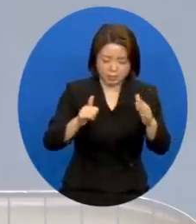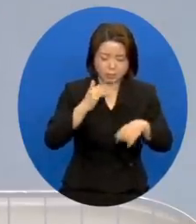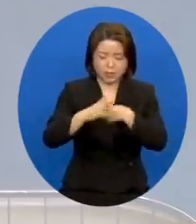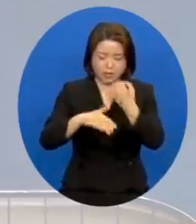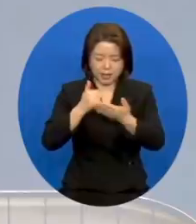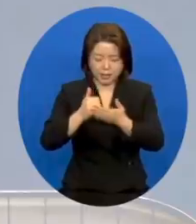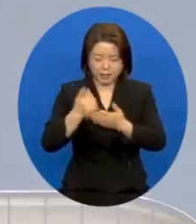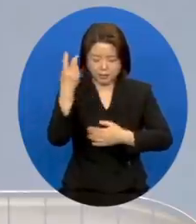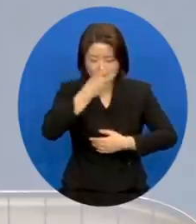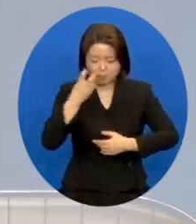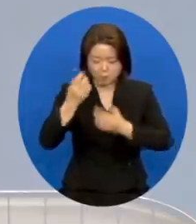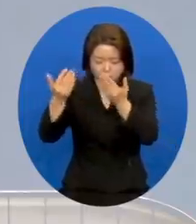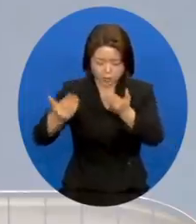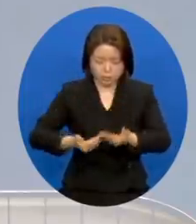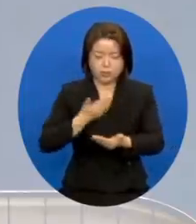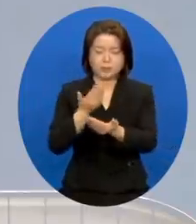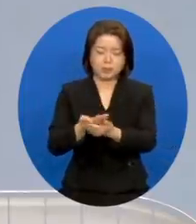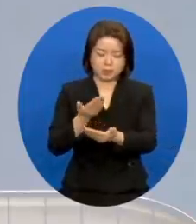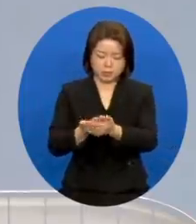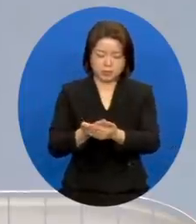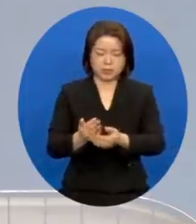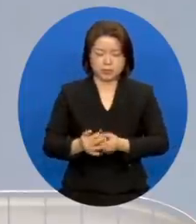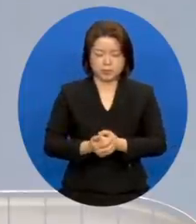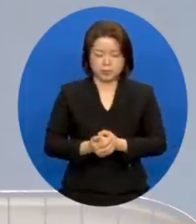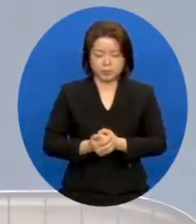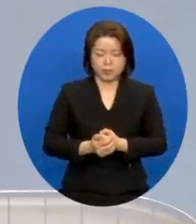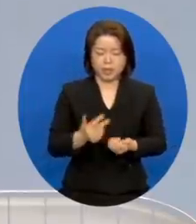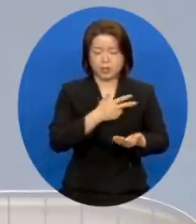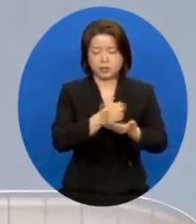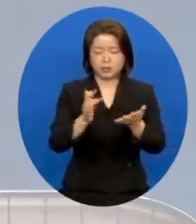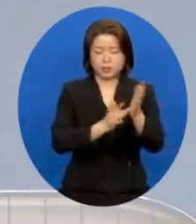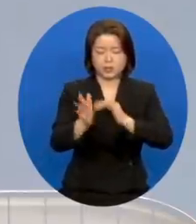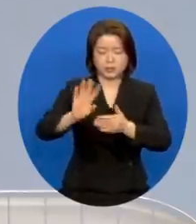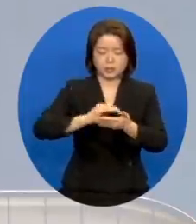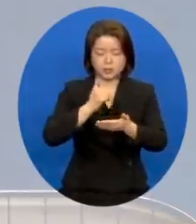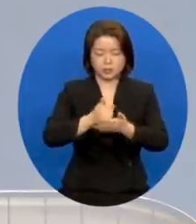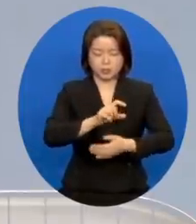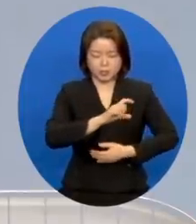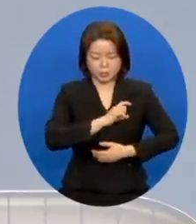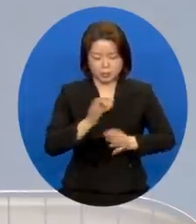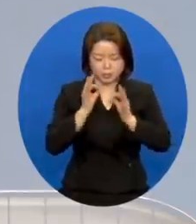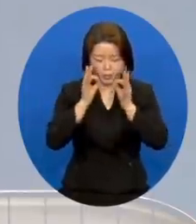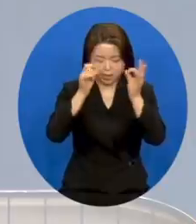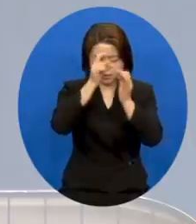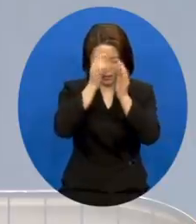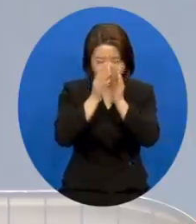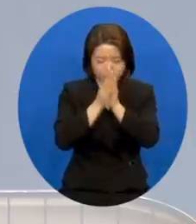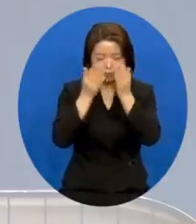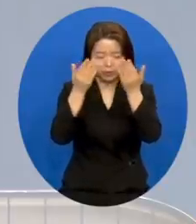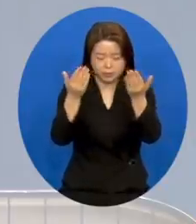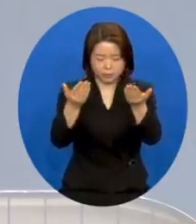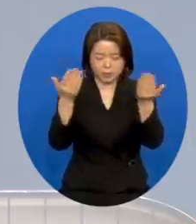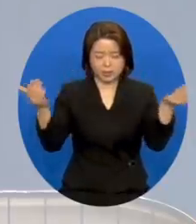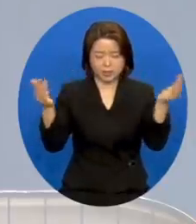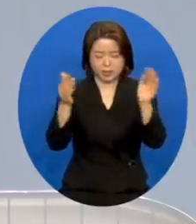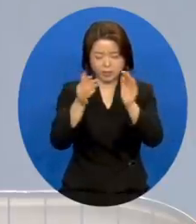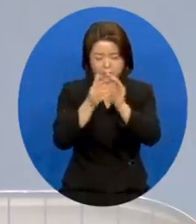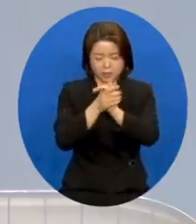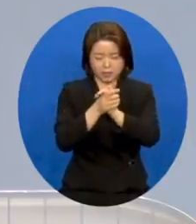지키고 보호에 주옵소서 주 예수 그리스도 이름으로 간절히 기도합니다 아멘